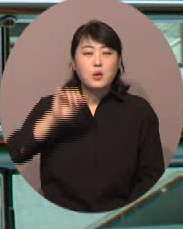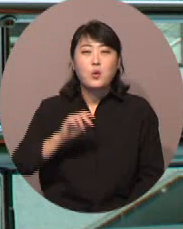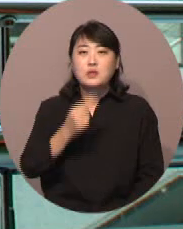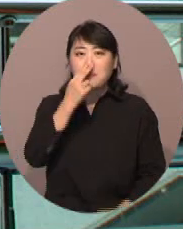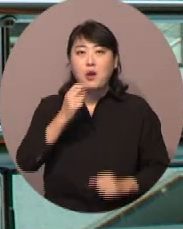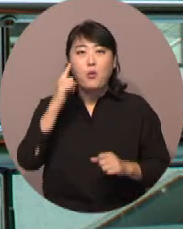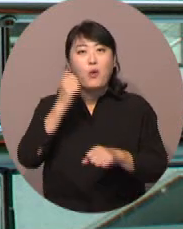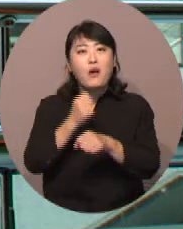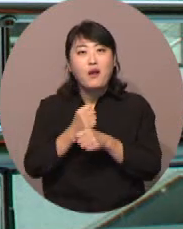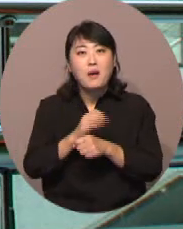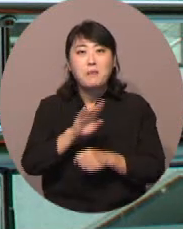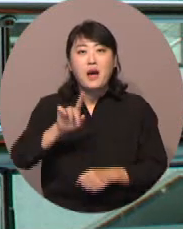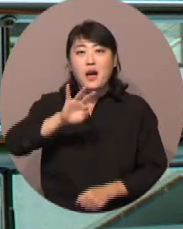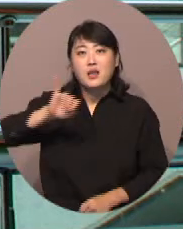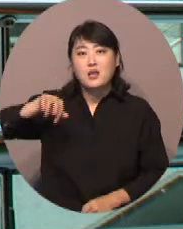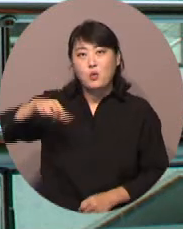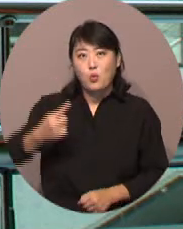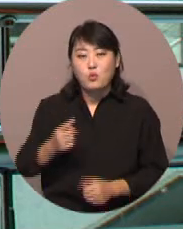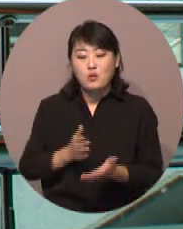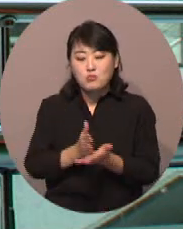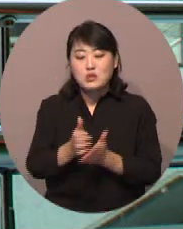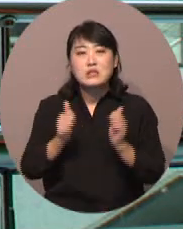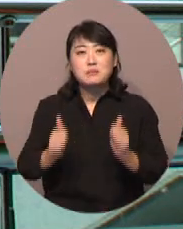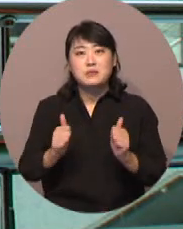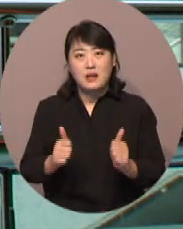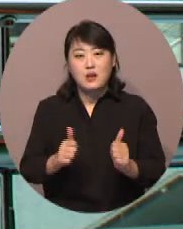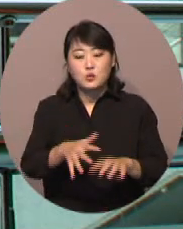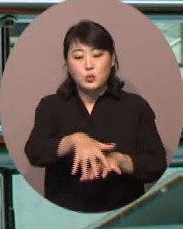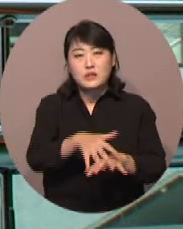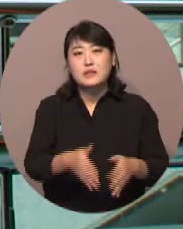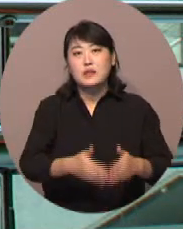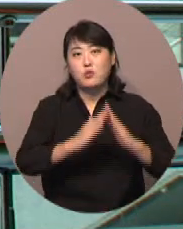분야에서도 전문 심사 조직을 출범시키겠다는